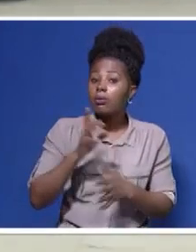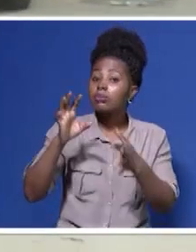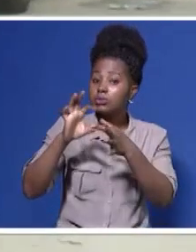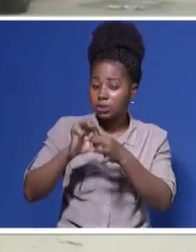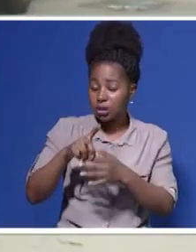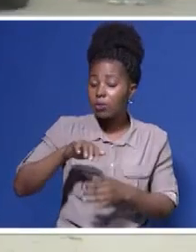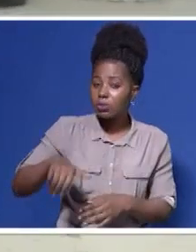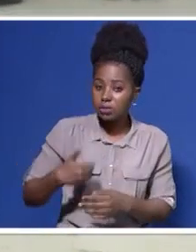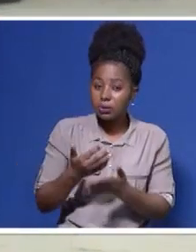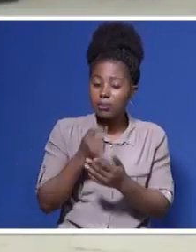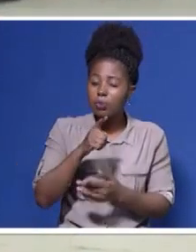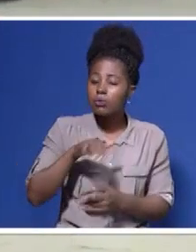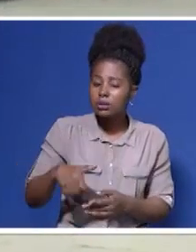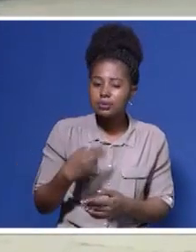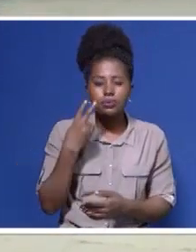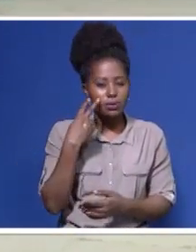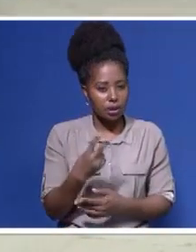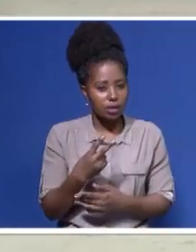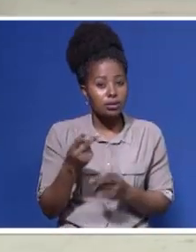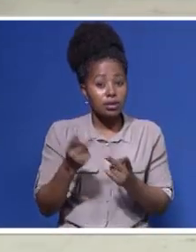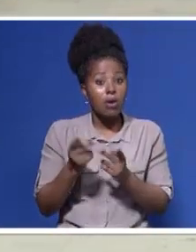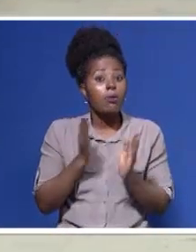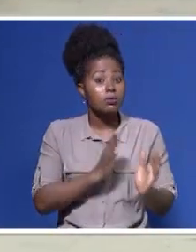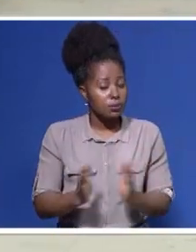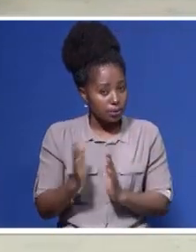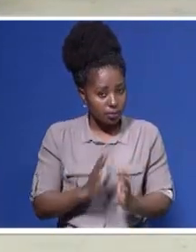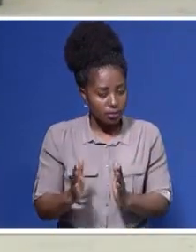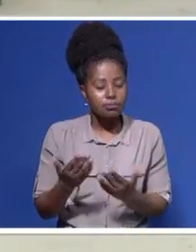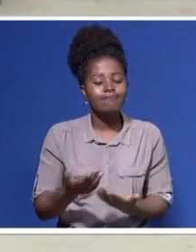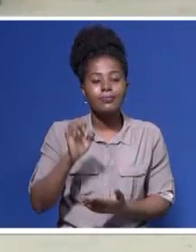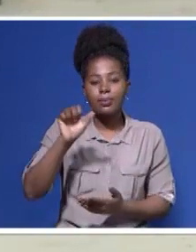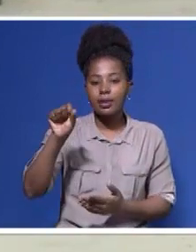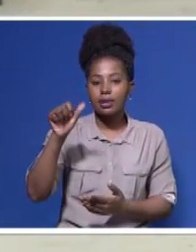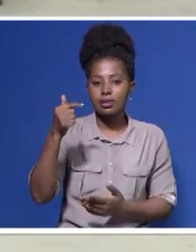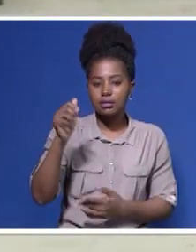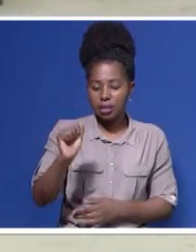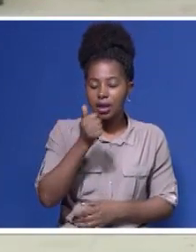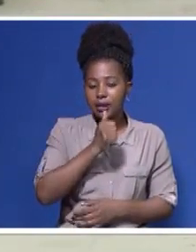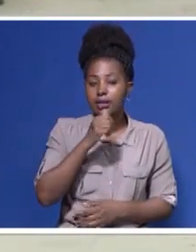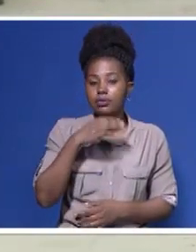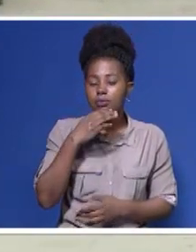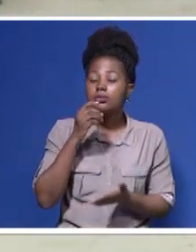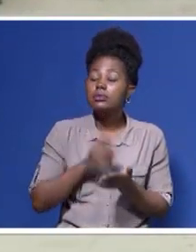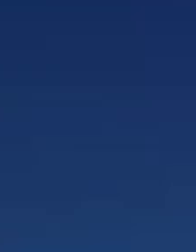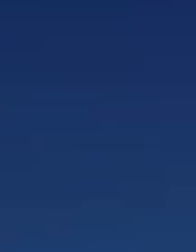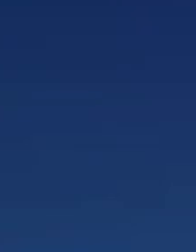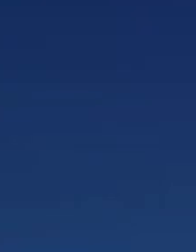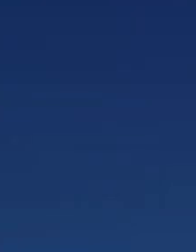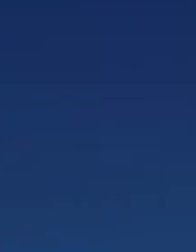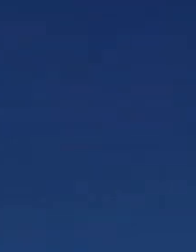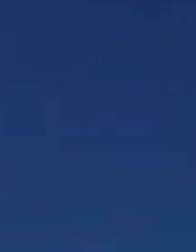na wizi huu, kwa sababu wizi huu unaonekana ni ulikuwa wa kupangwa. Esta Bila Malisa, Azam News, Dar es Salaam.